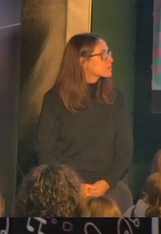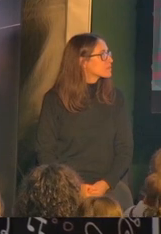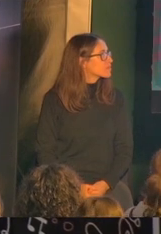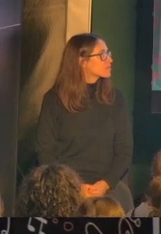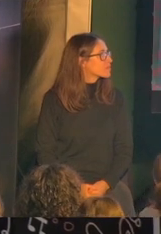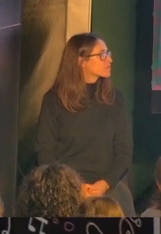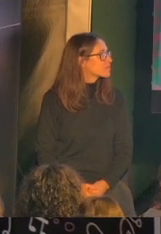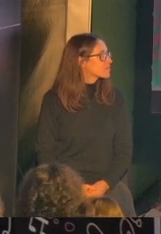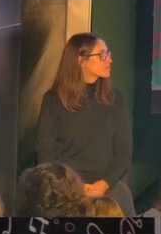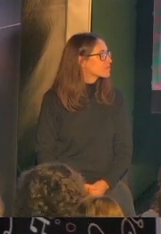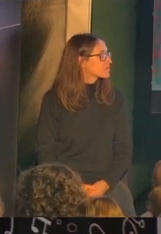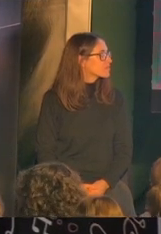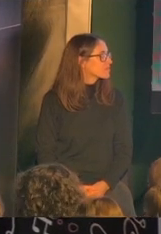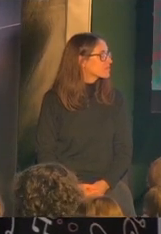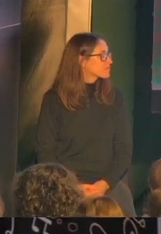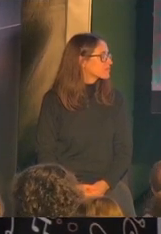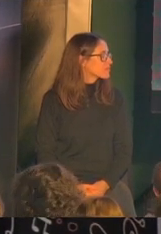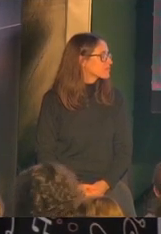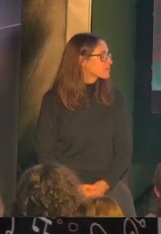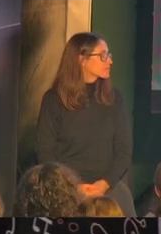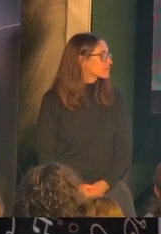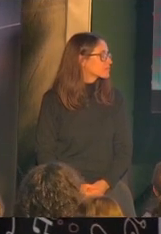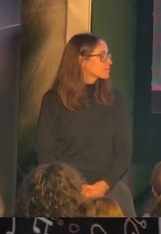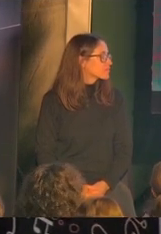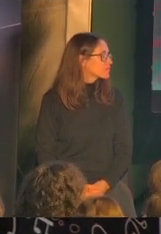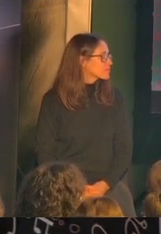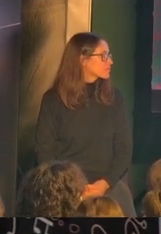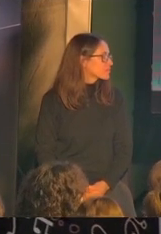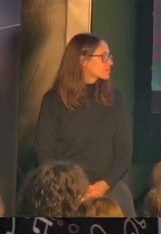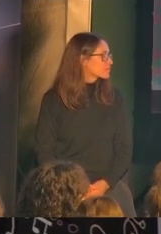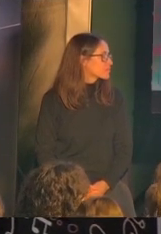Això ho deixo aquí. Ja està. Sí.